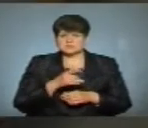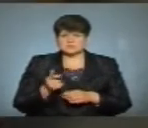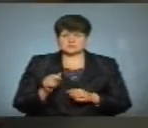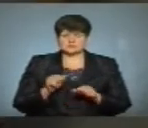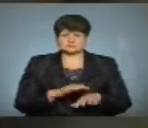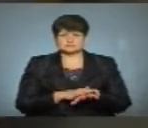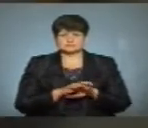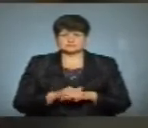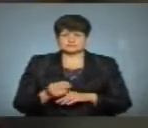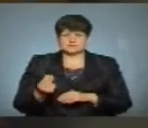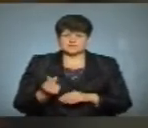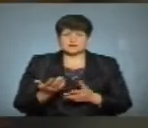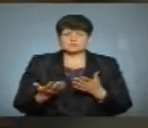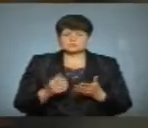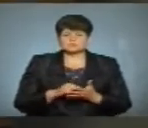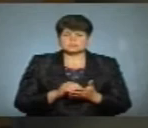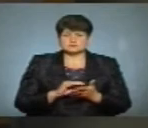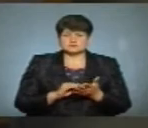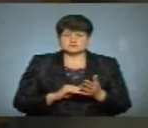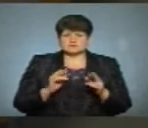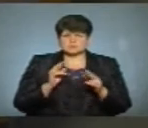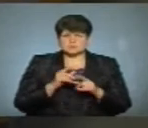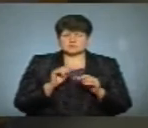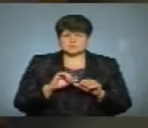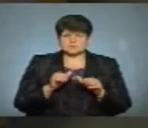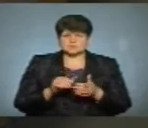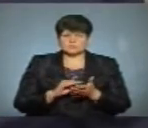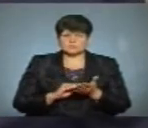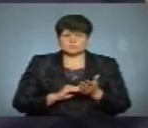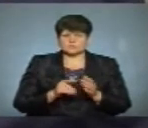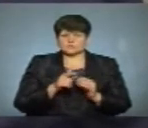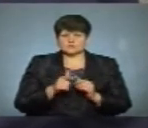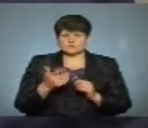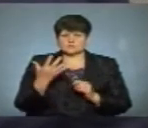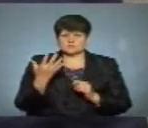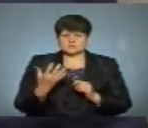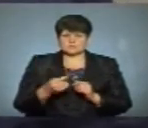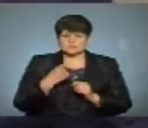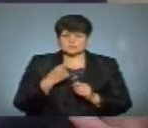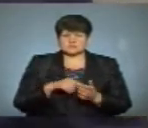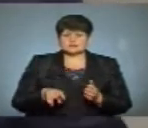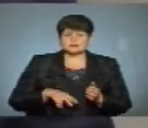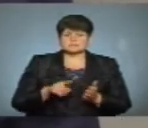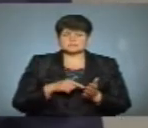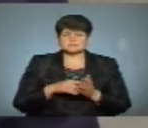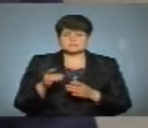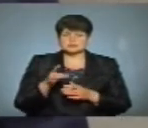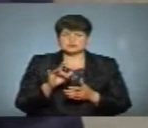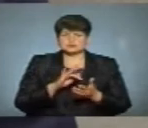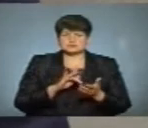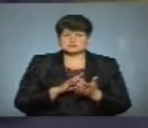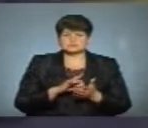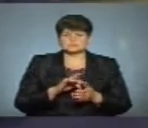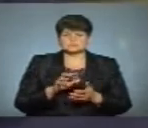перерахування. Якщо документи заповнені неправильно, їх можна переоформити протягом 5 днів, каже директор міськрайонного центру зайнятості Анатолій